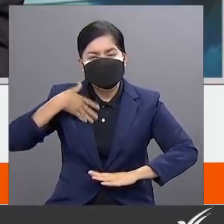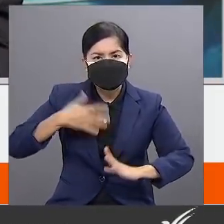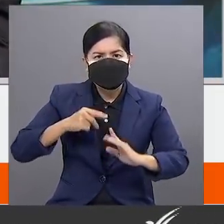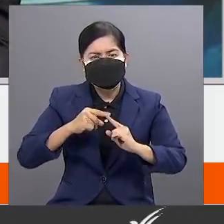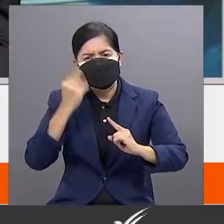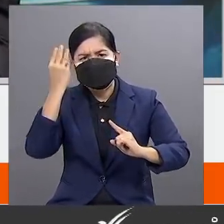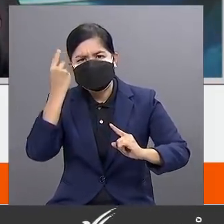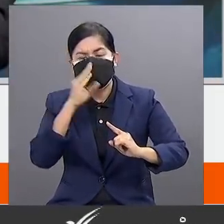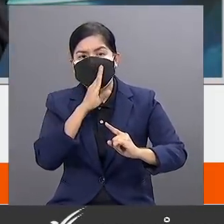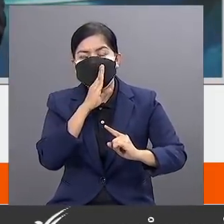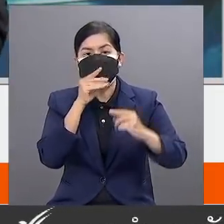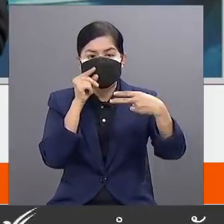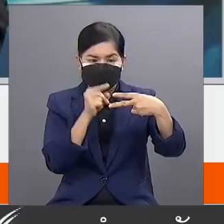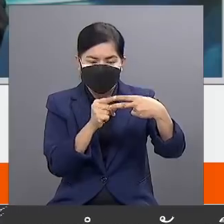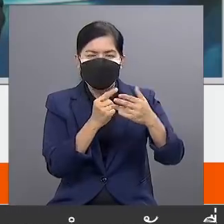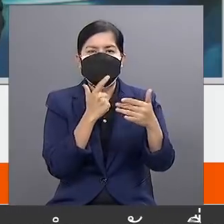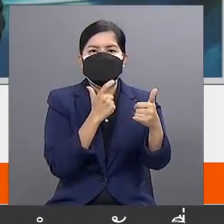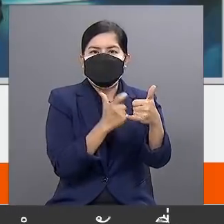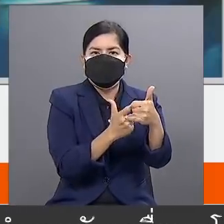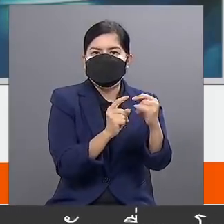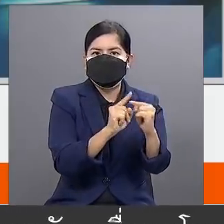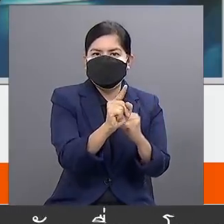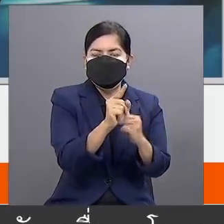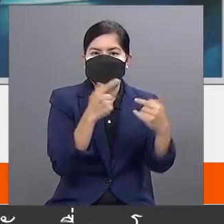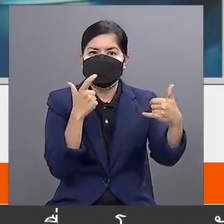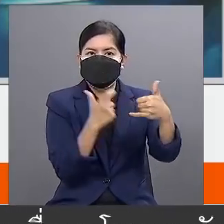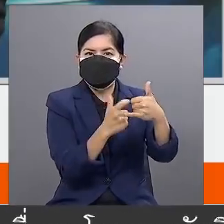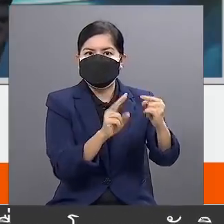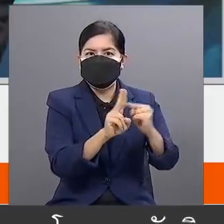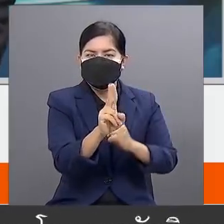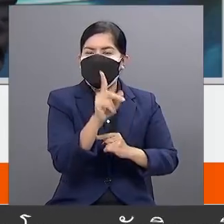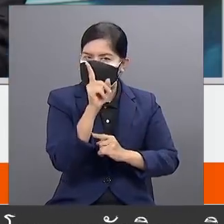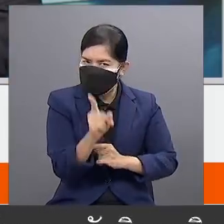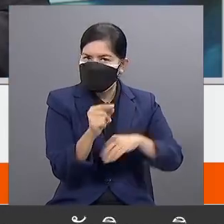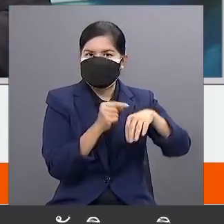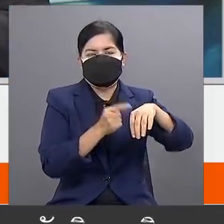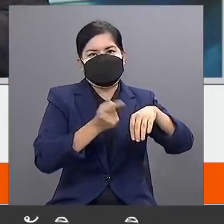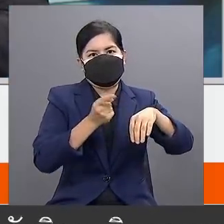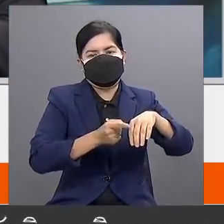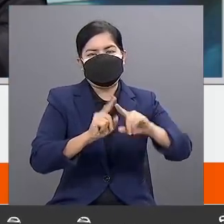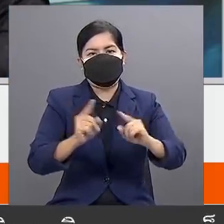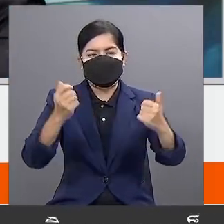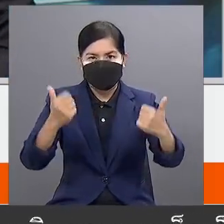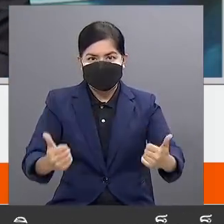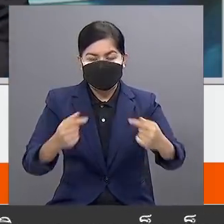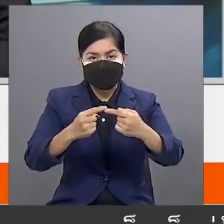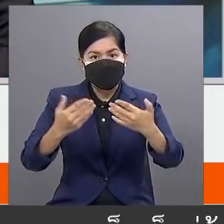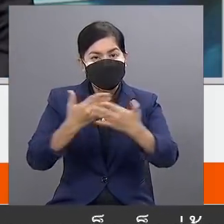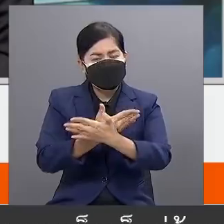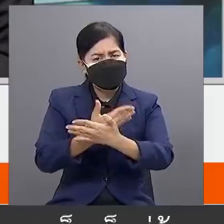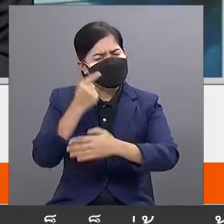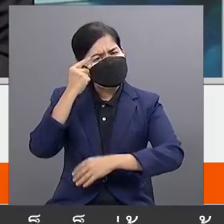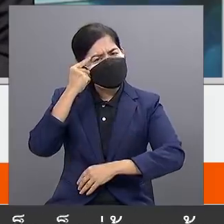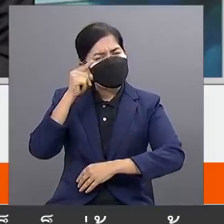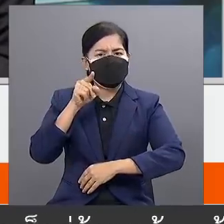อที่สองที่นั่นแต่วตอนนี้สำหรบคนทฉนทสถานิกลบางสอแลไม่สะดวกมาติดต่อได้อันนี้จะมคามกัวลก